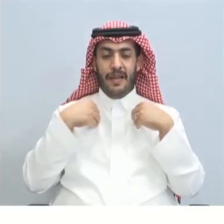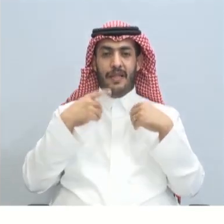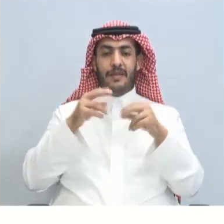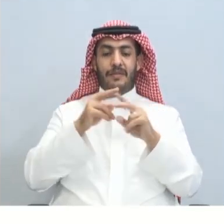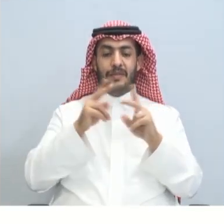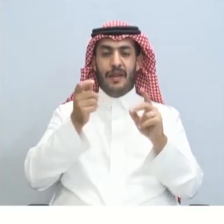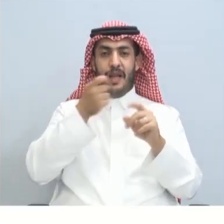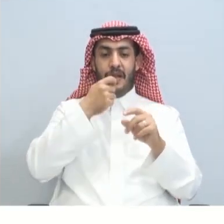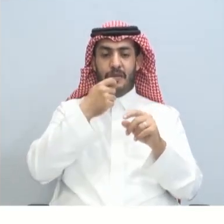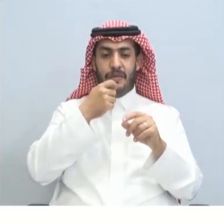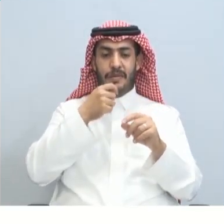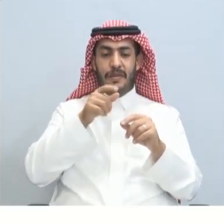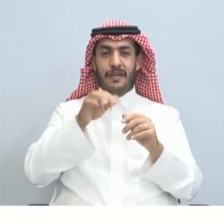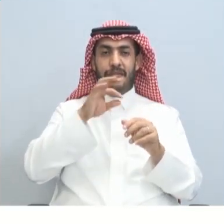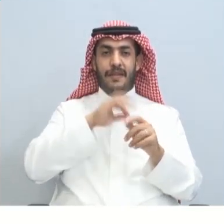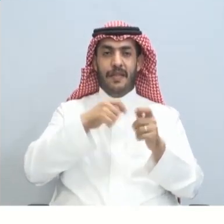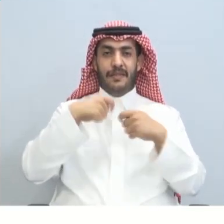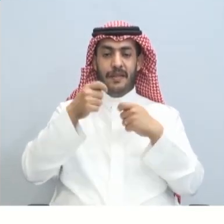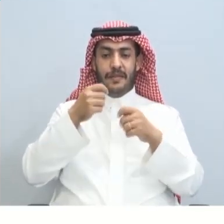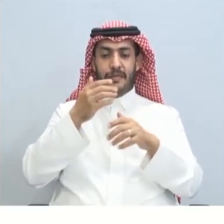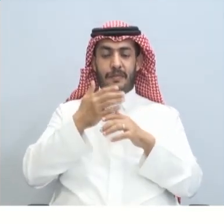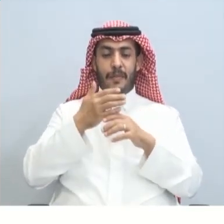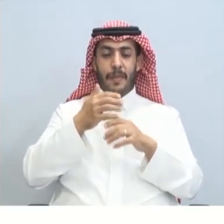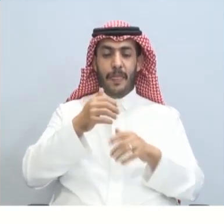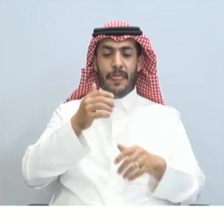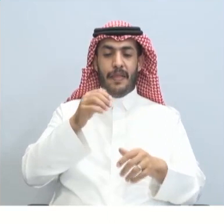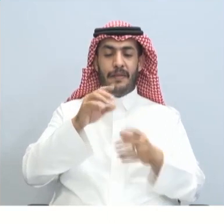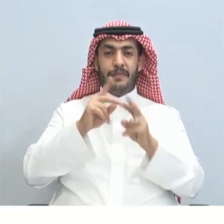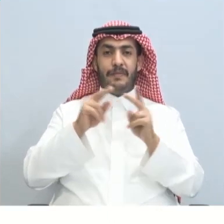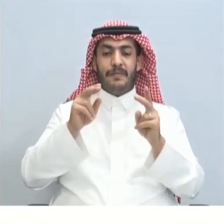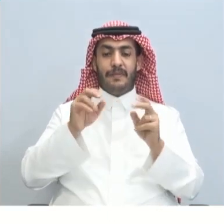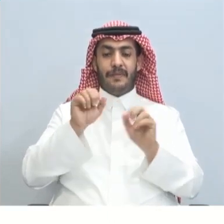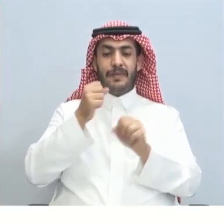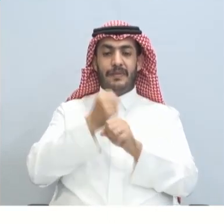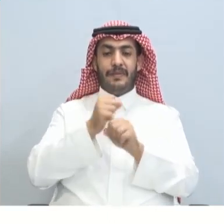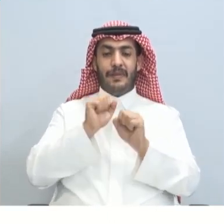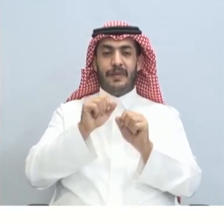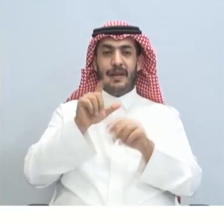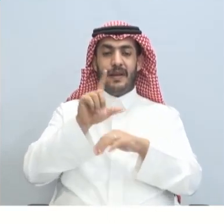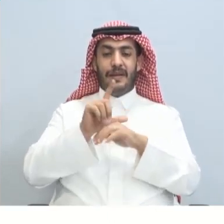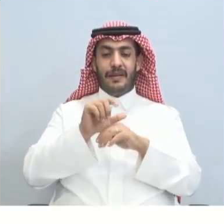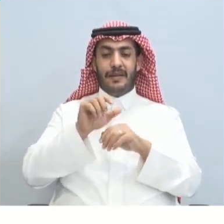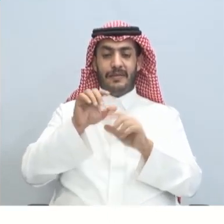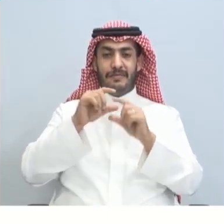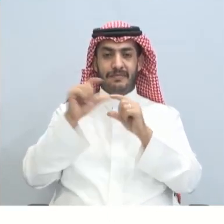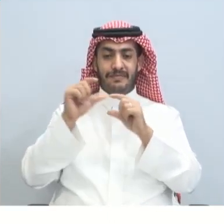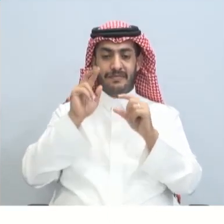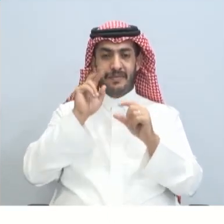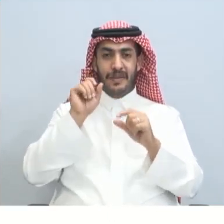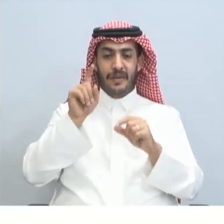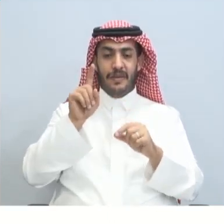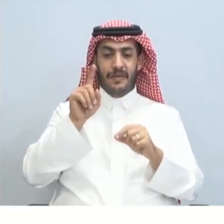الرياضه والادويه مجموعه المعادن واستعمالاتها الرئيسه الكبريتيدات